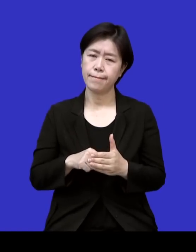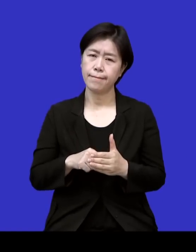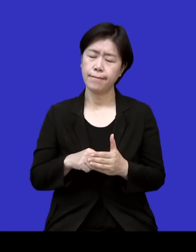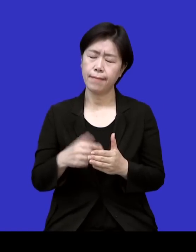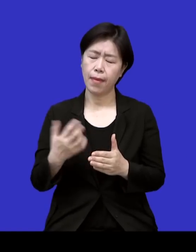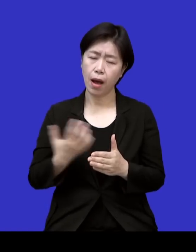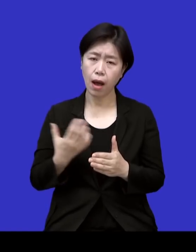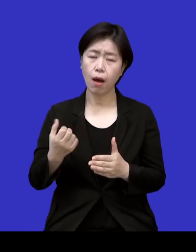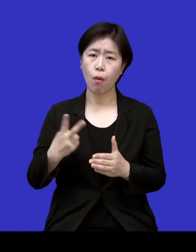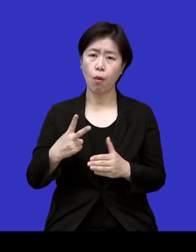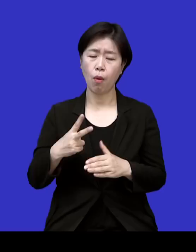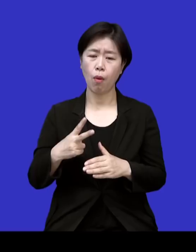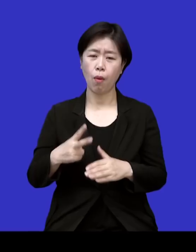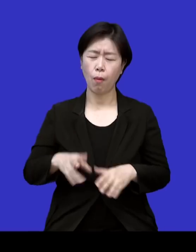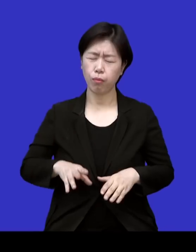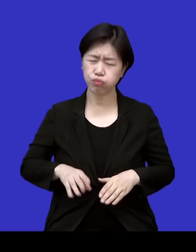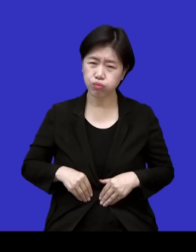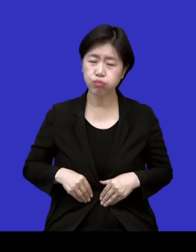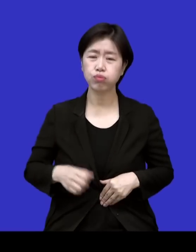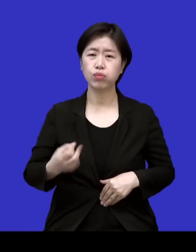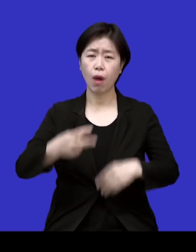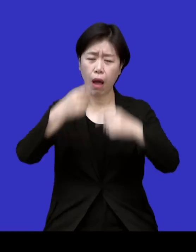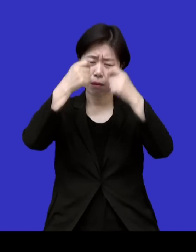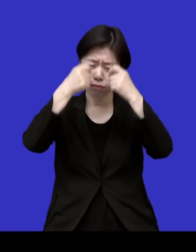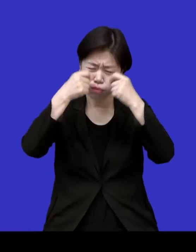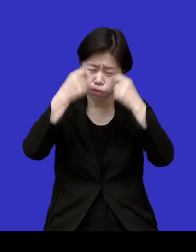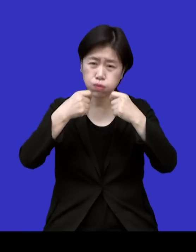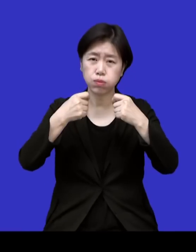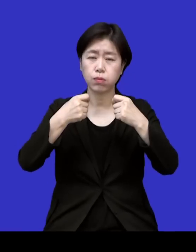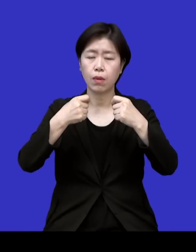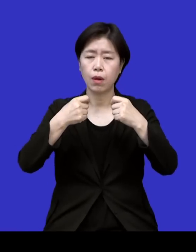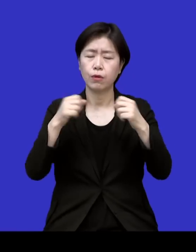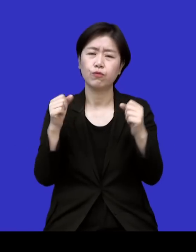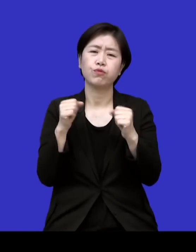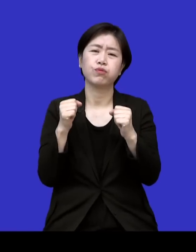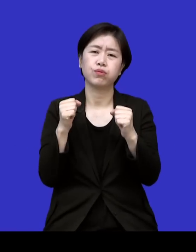춥고 슬프고 이제 그랬었는데